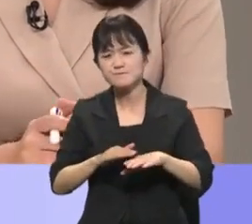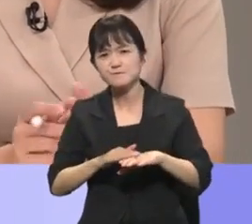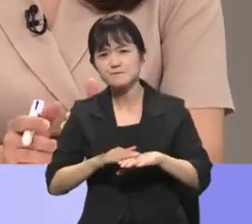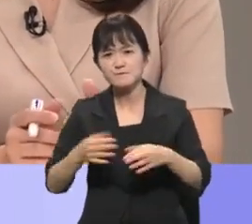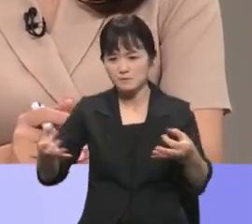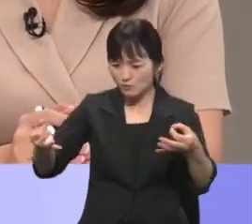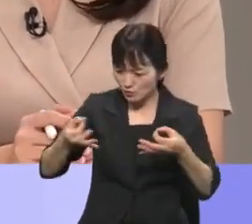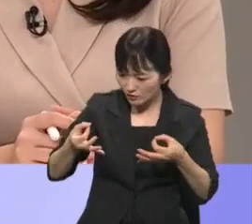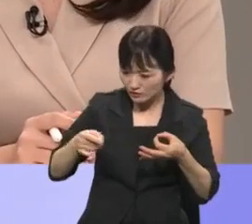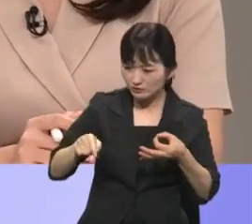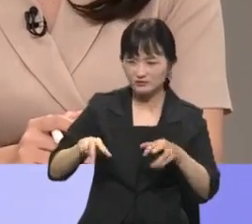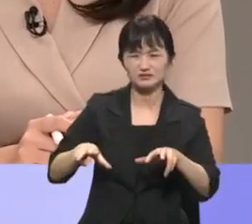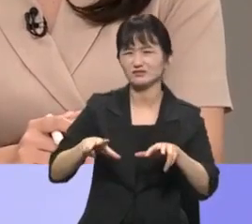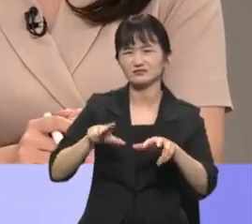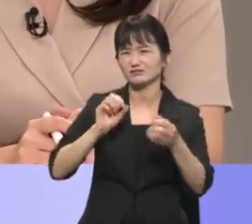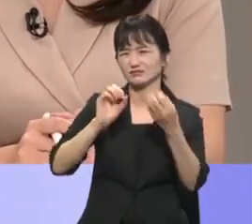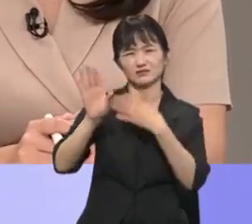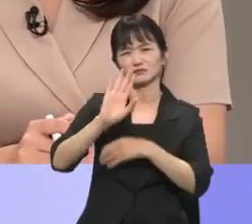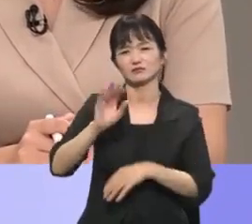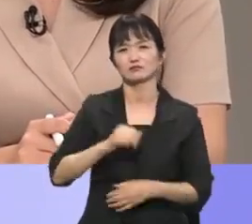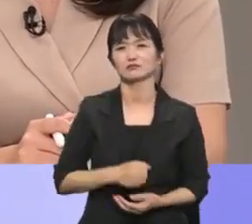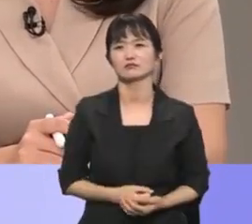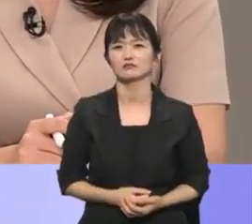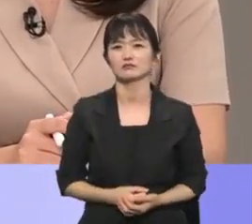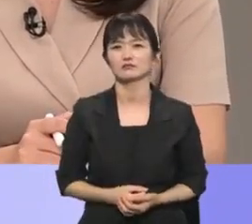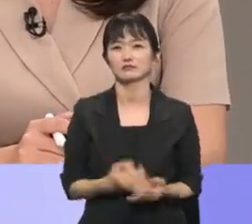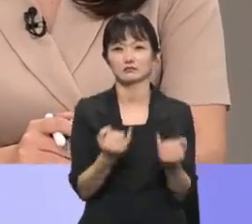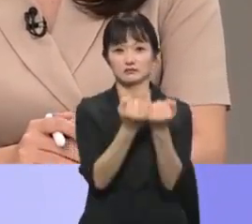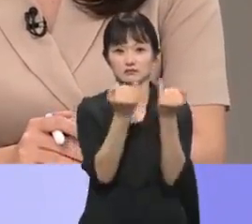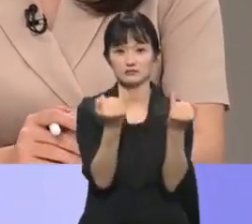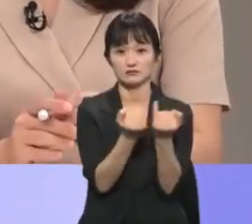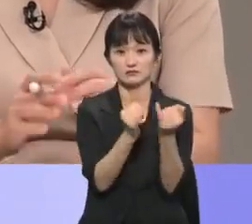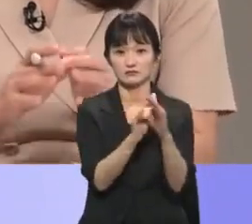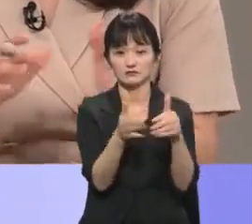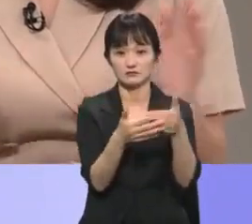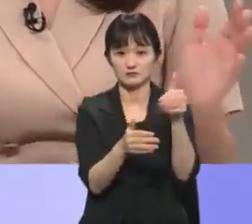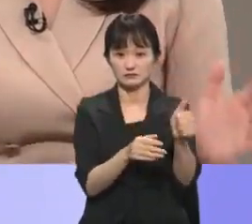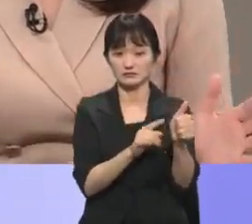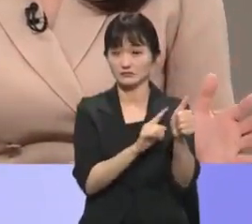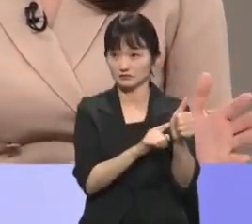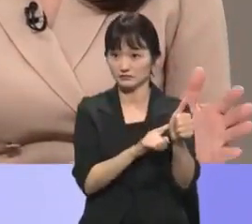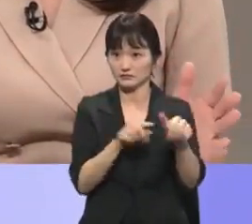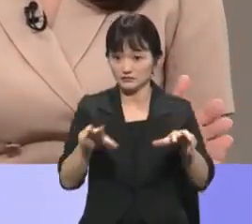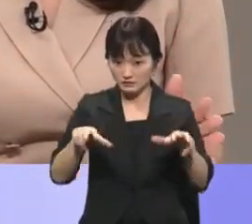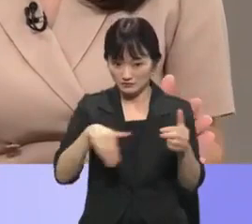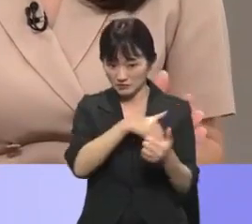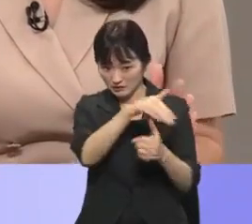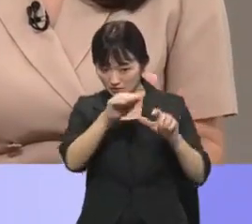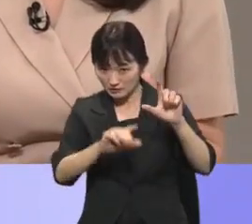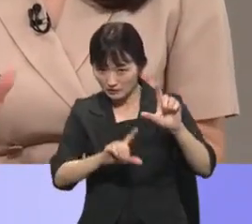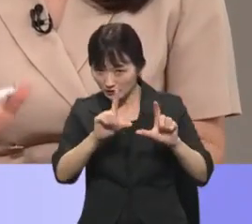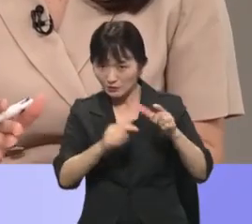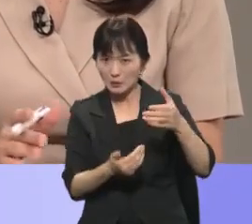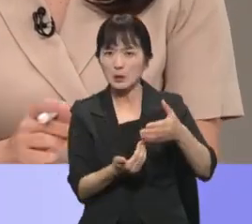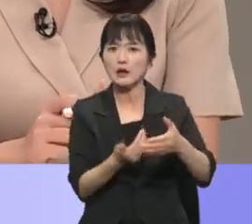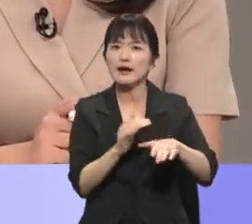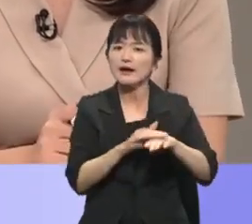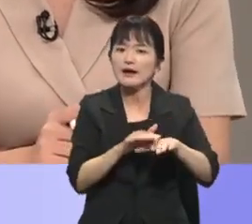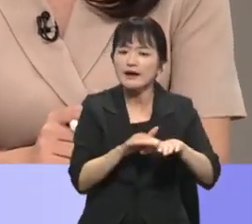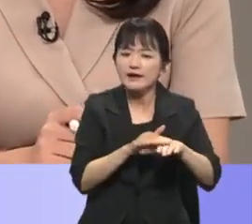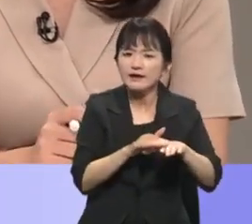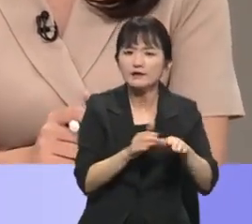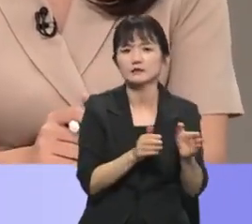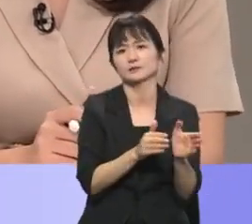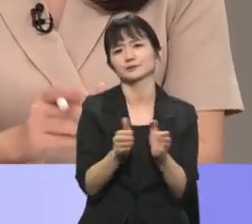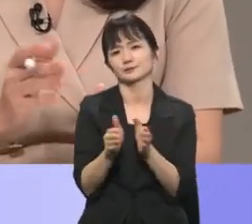발언들을 지금 상황에서 할 거는 전혀 아닌 거죠 여가부 장관이 오히려 지금이 사태를 수습하고 책임지고 잘 정리해야